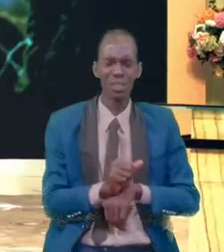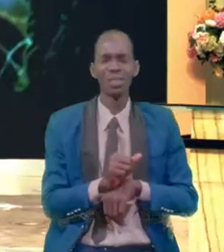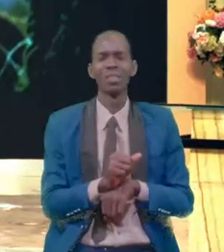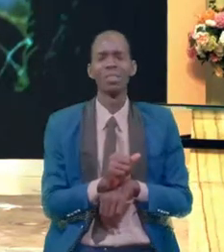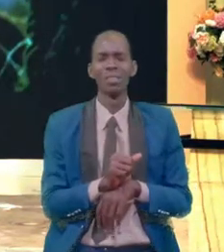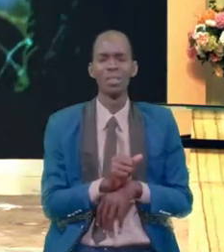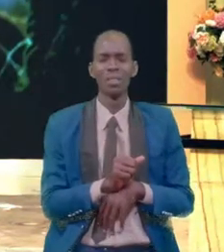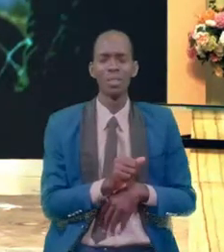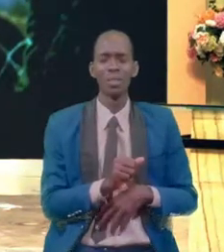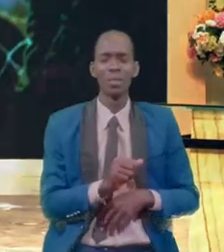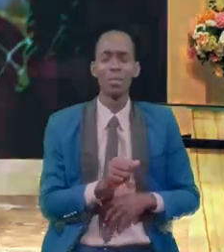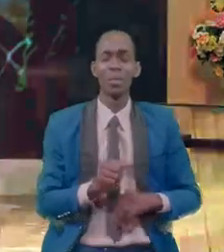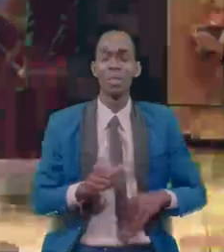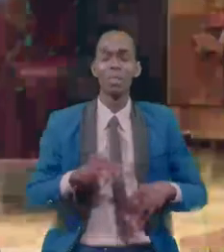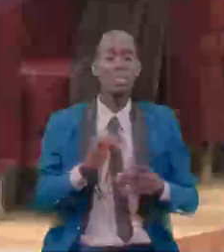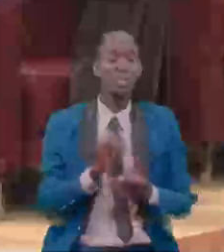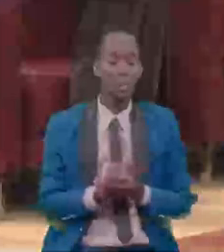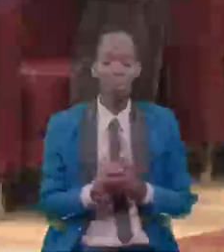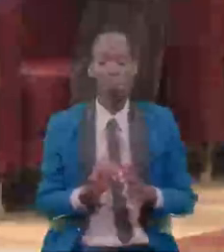de dépression